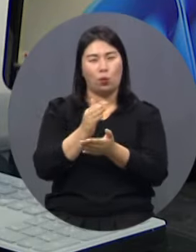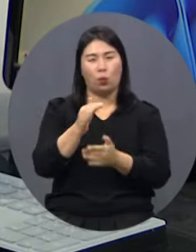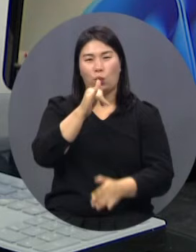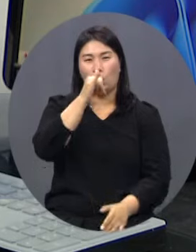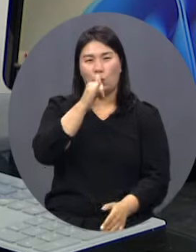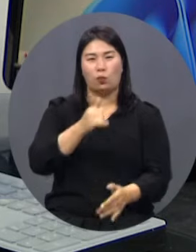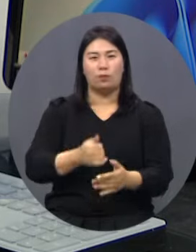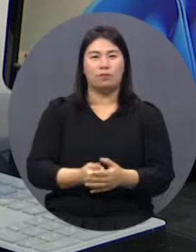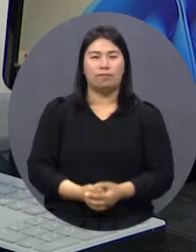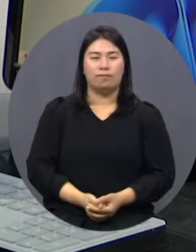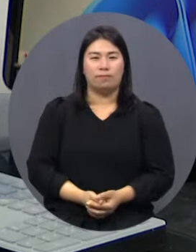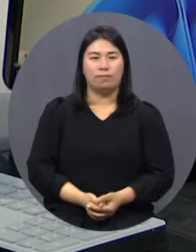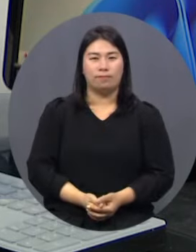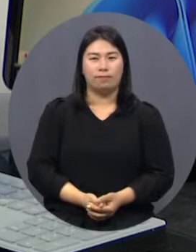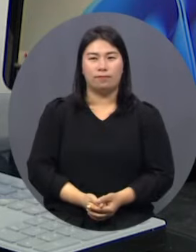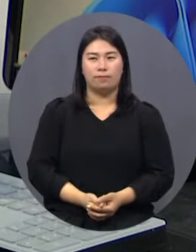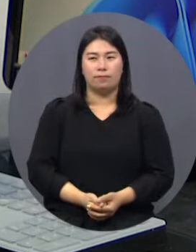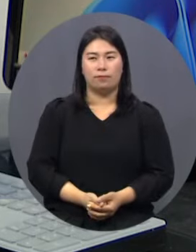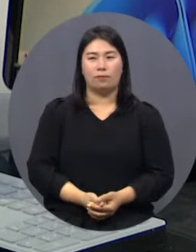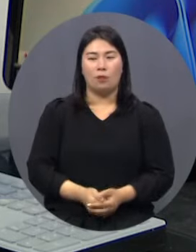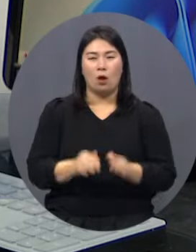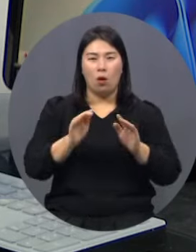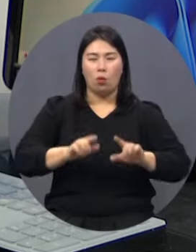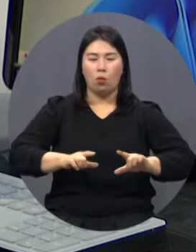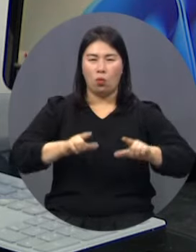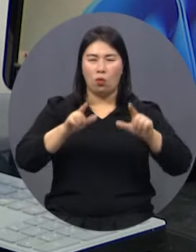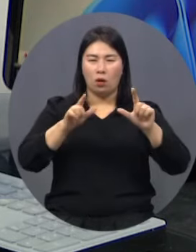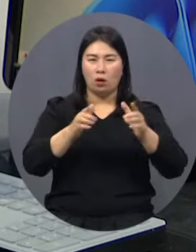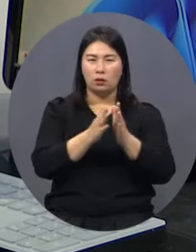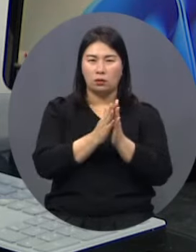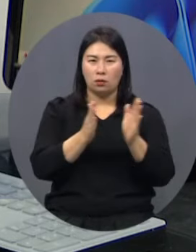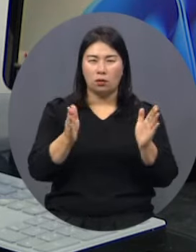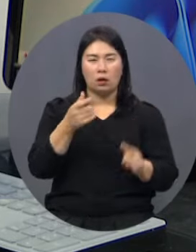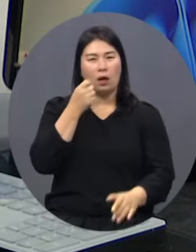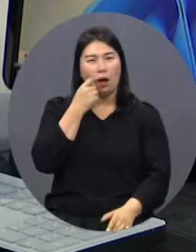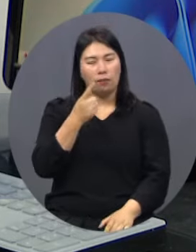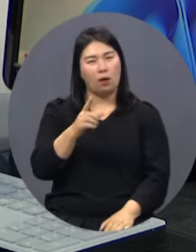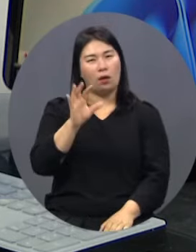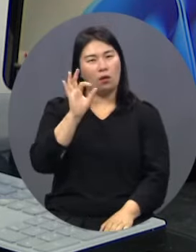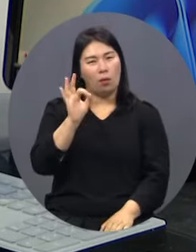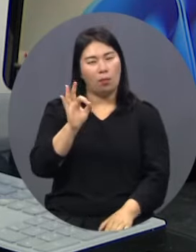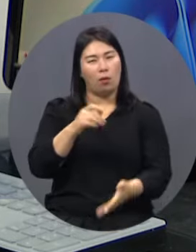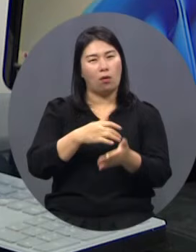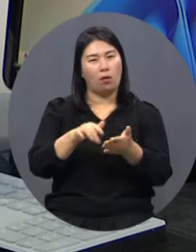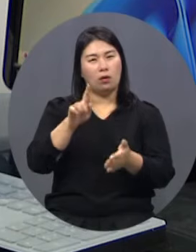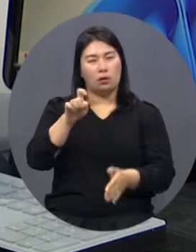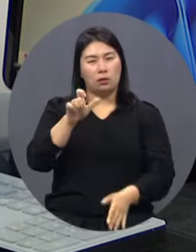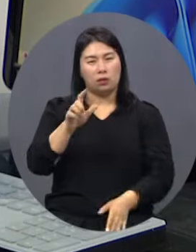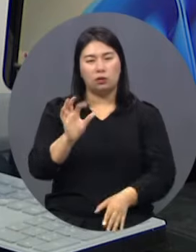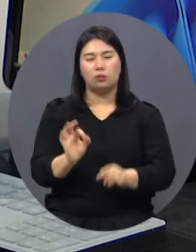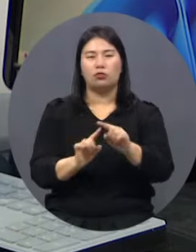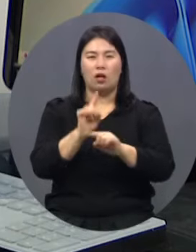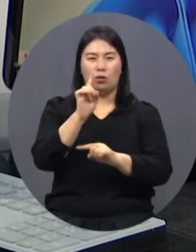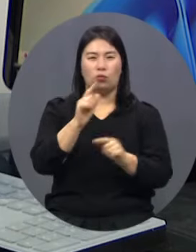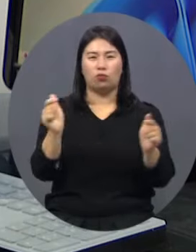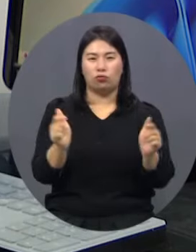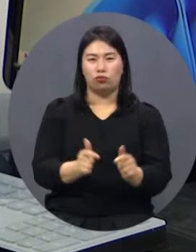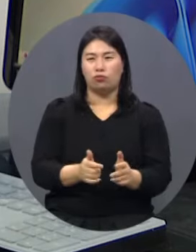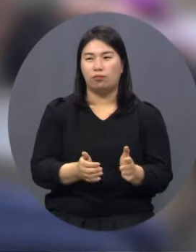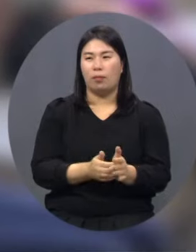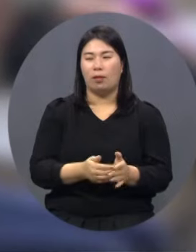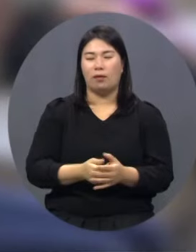초기에는 초창기는 어 올해 들어와서는 한 달에 10건에서 15건 거의 10분 1로